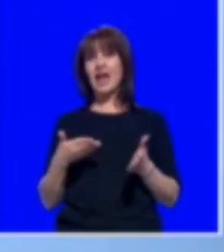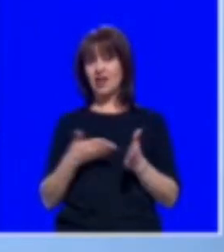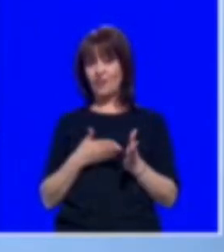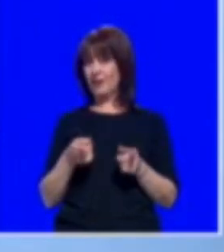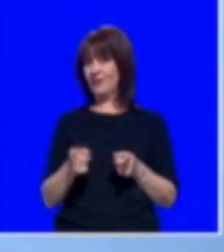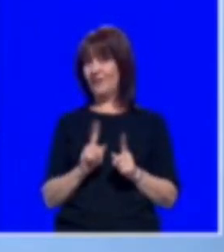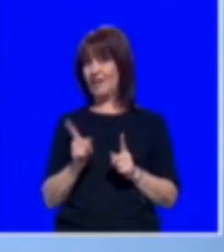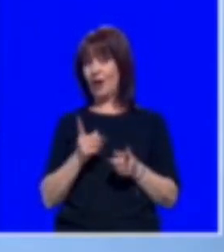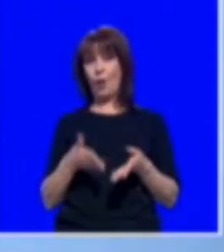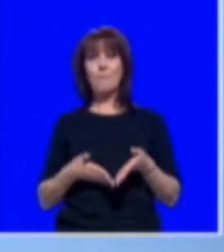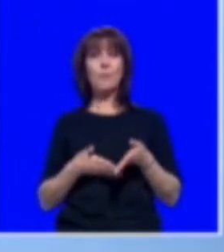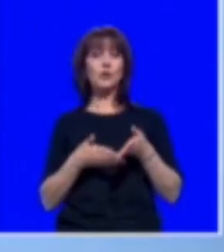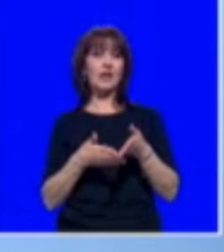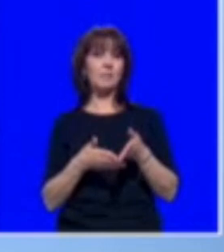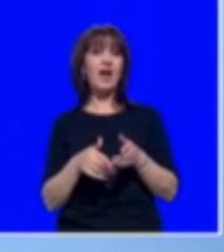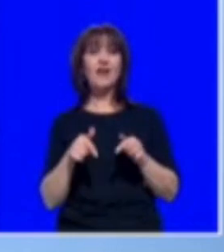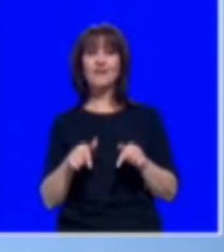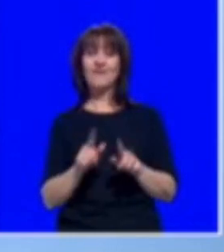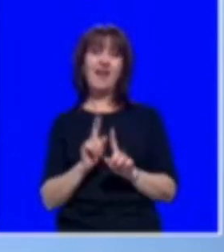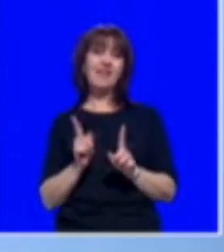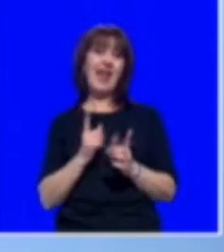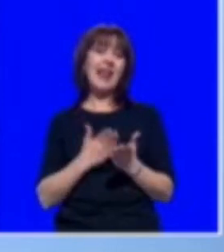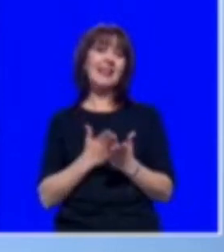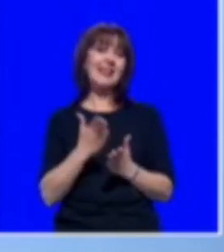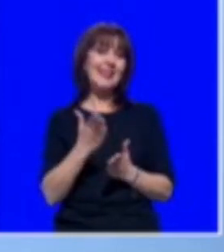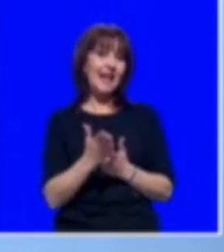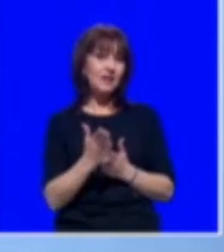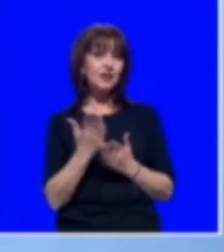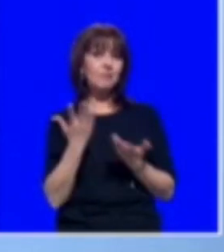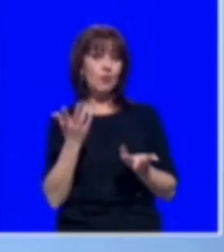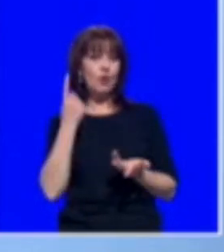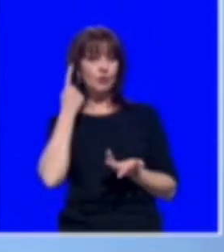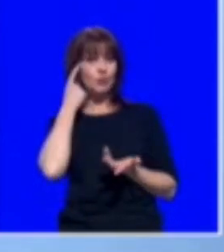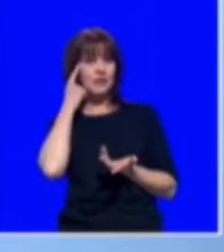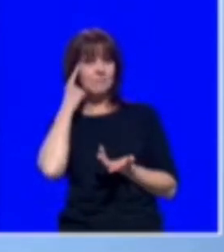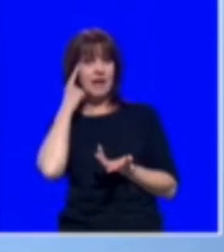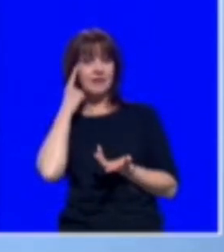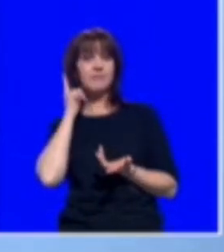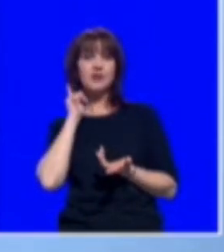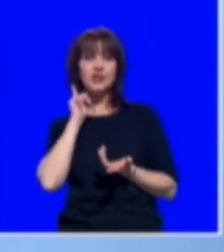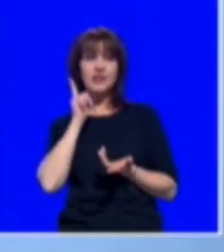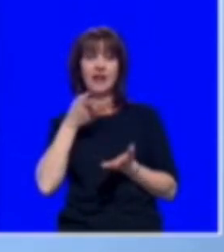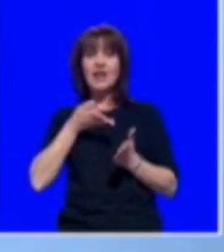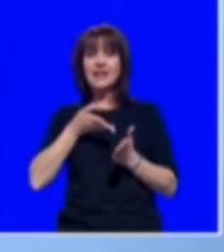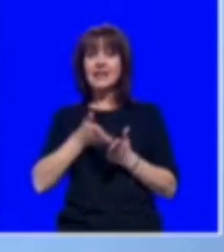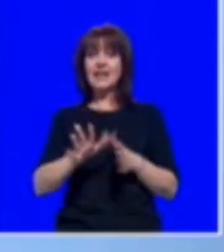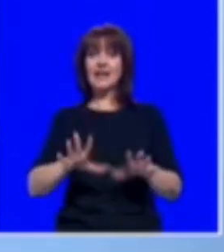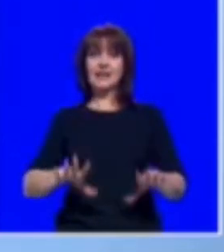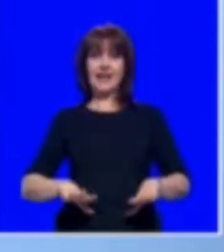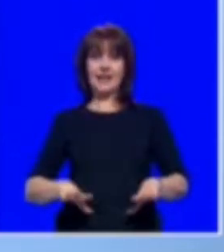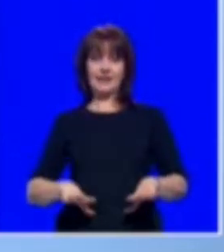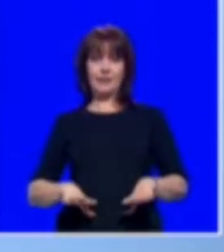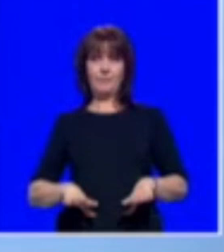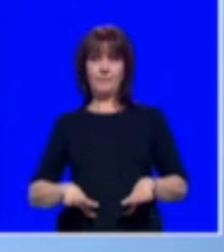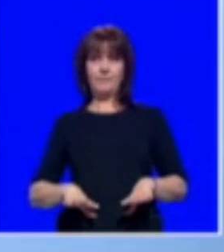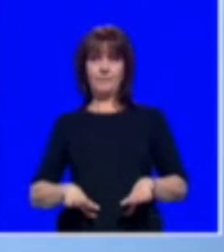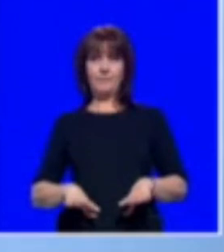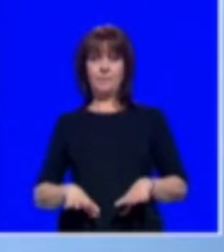Ами не е това модела, по който ние смятаме, че трябва да се движи града. Ето, давам ви